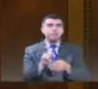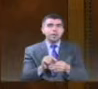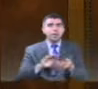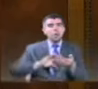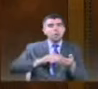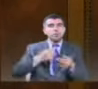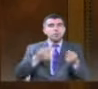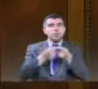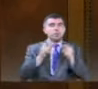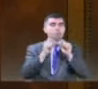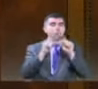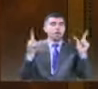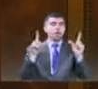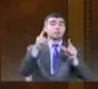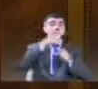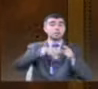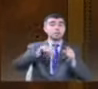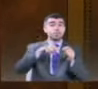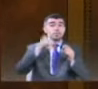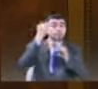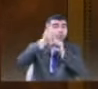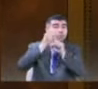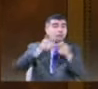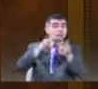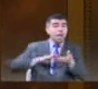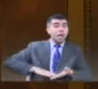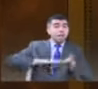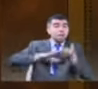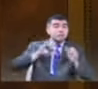للإشعاع الدولي لبلادنا على درب مواصلة مسيرة الإصلاح